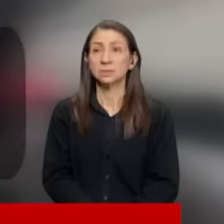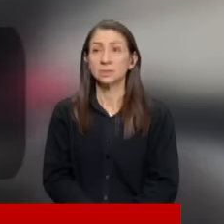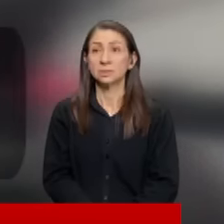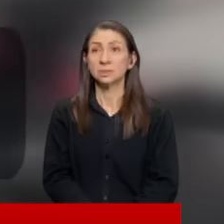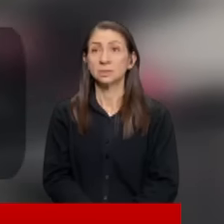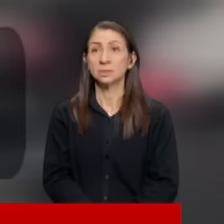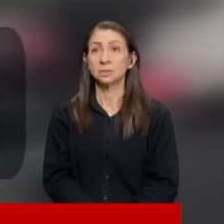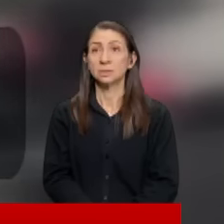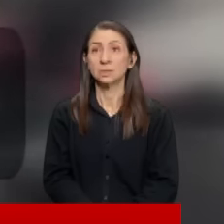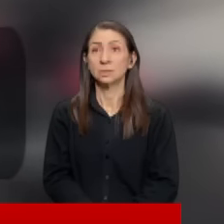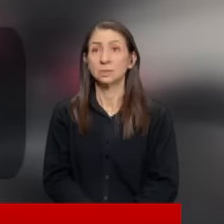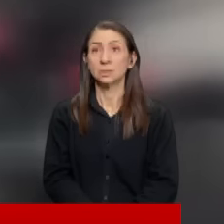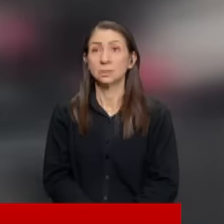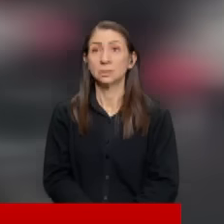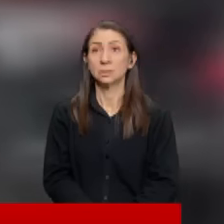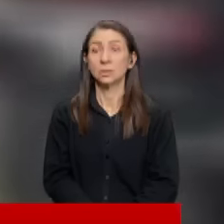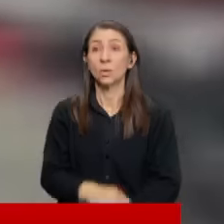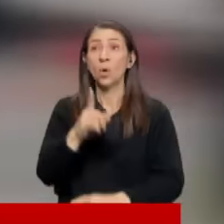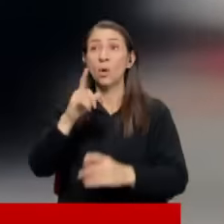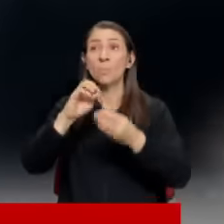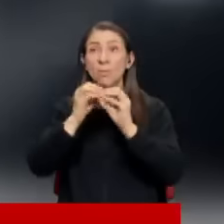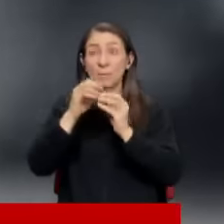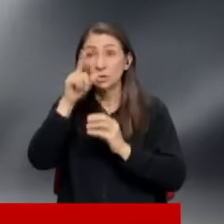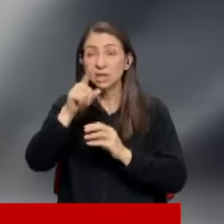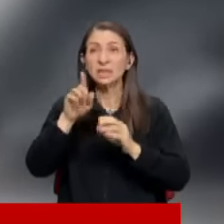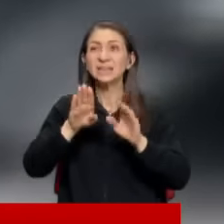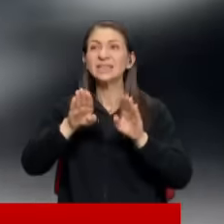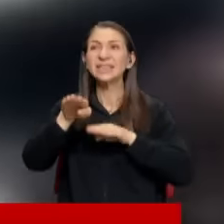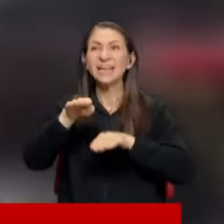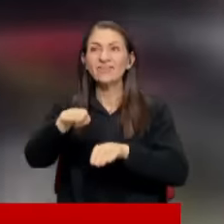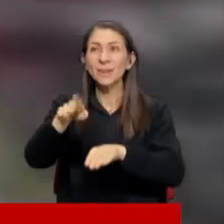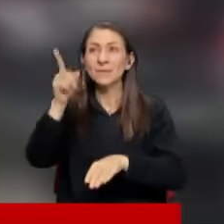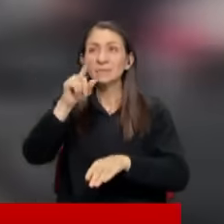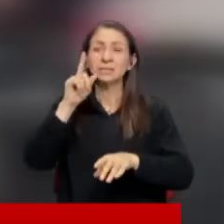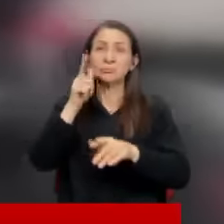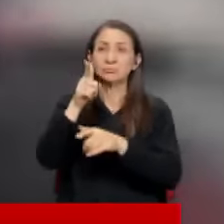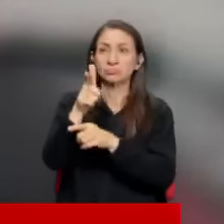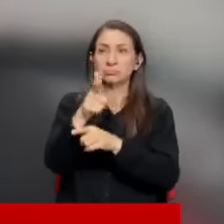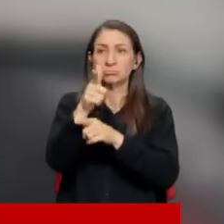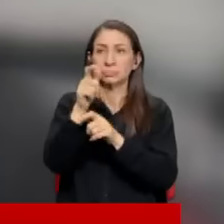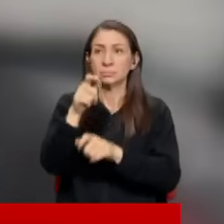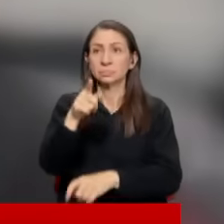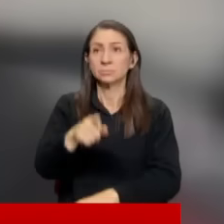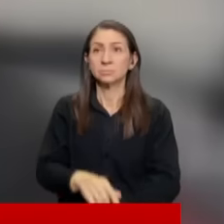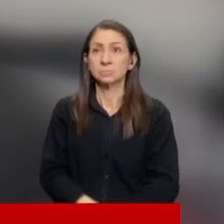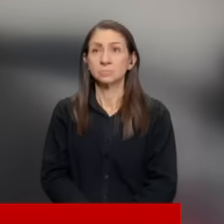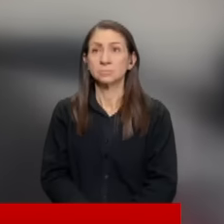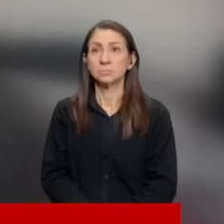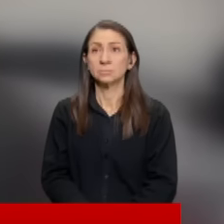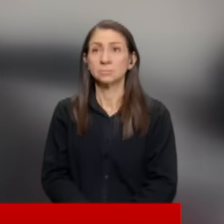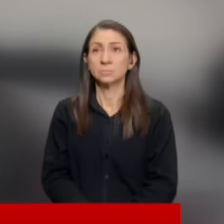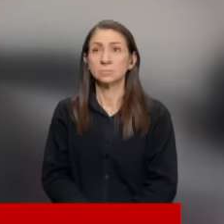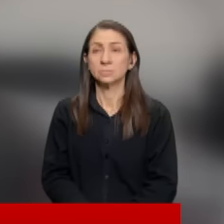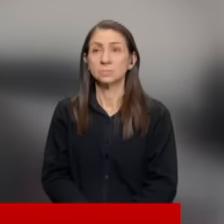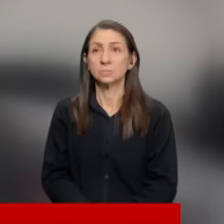seni kırdık. O gergin anları trafikteki başka bir kişi kayda aldı. Olan kıza oldu ya.